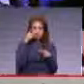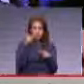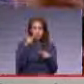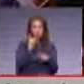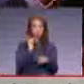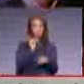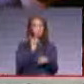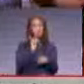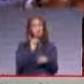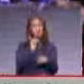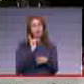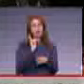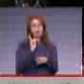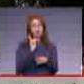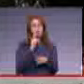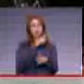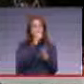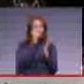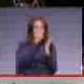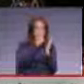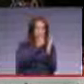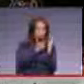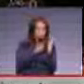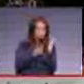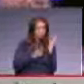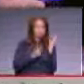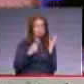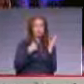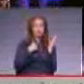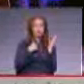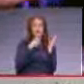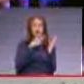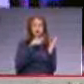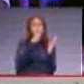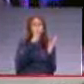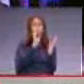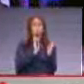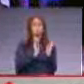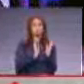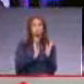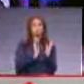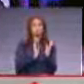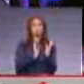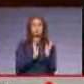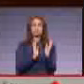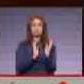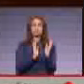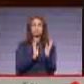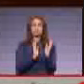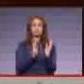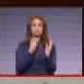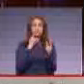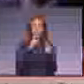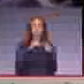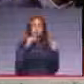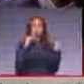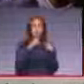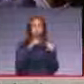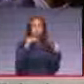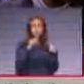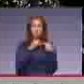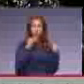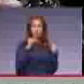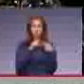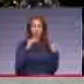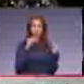الاستاذ احسان، انا بتكلم عامه. لا يعني لما يعني يجي منتج يقول لك انا عايز فيلم نبيل عبيد، ما انت كنت بتجيبي ايرادات